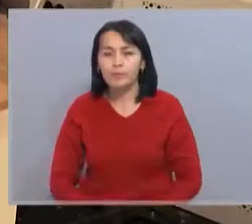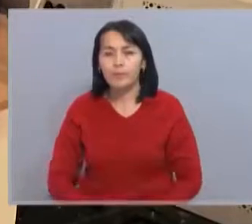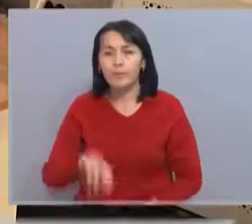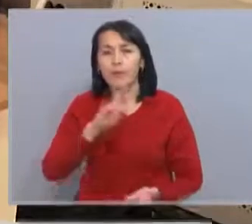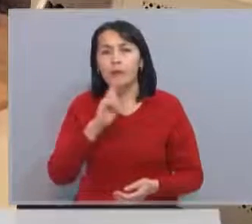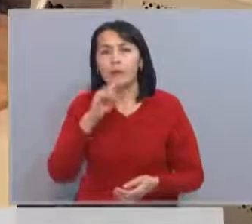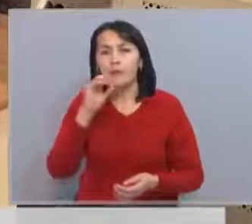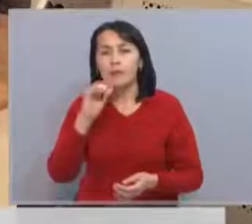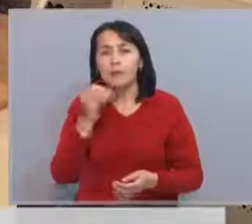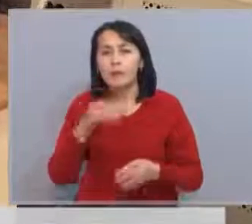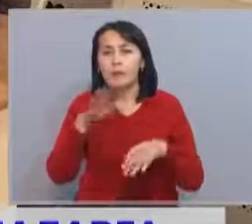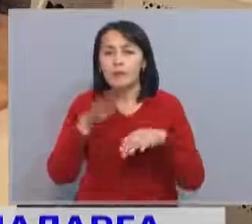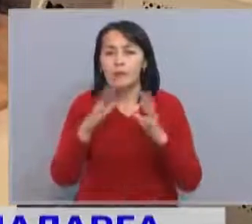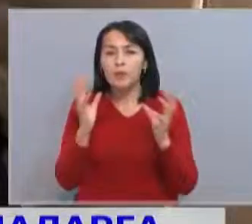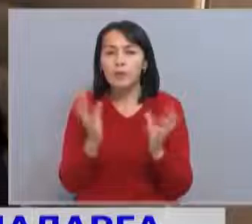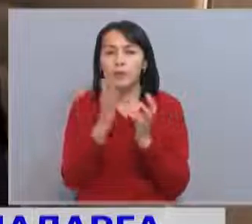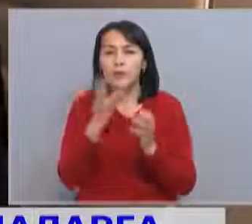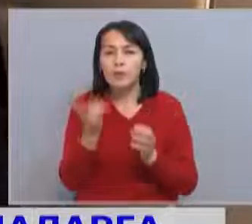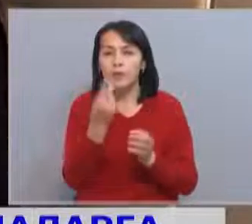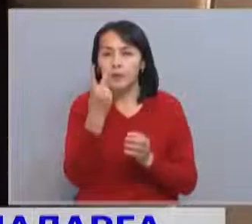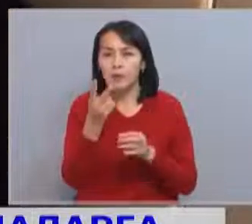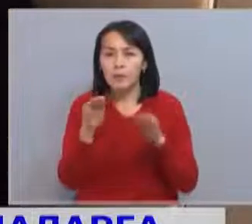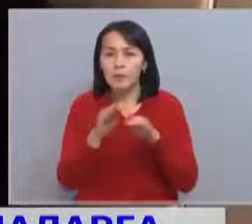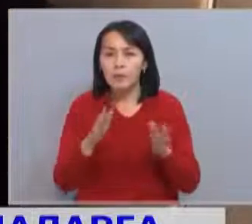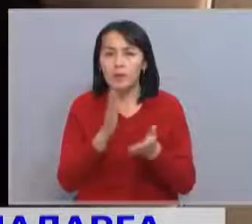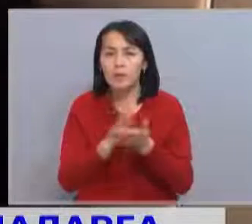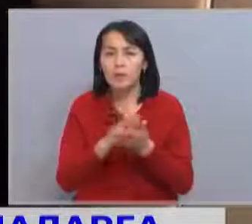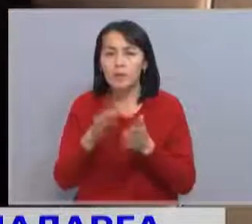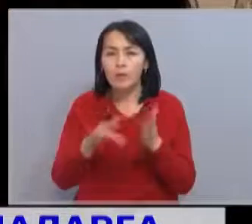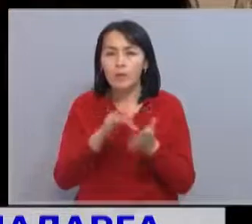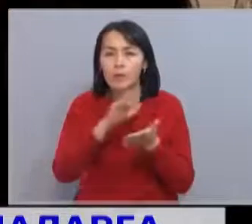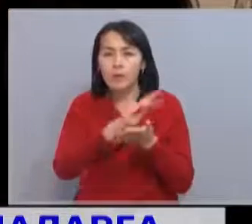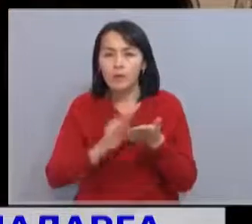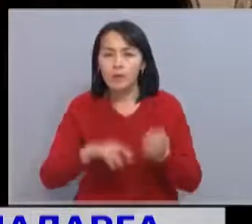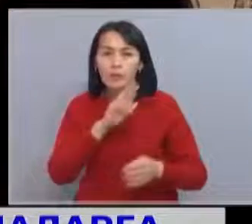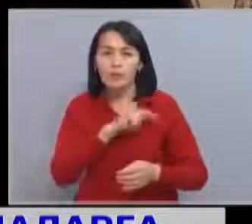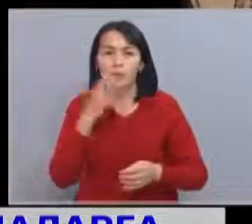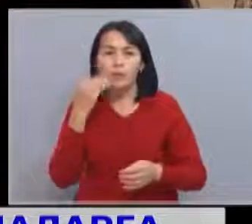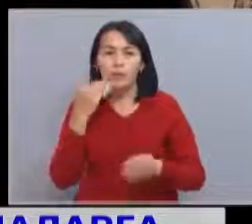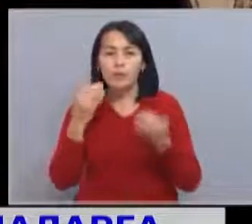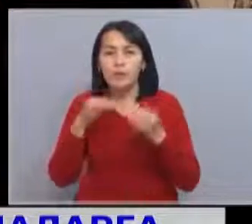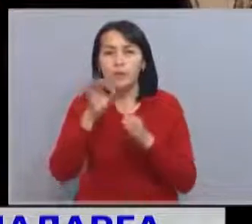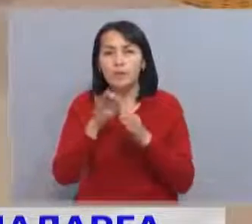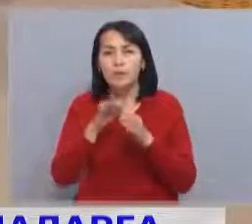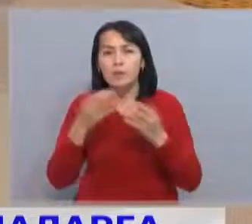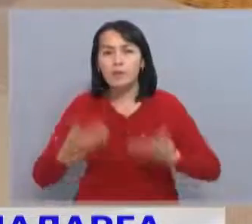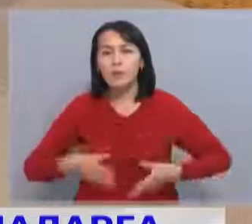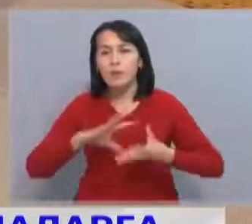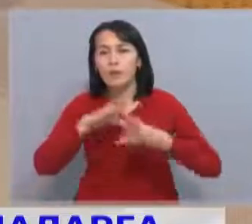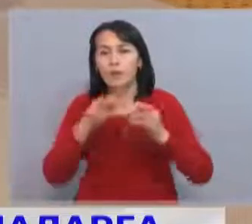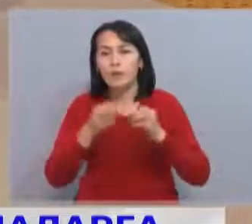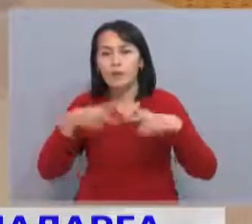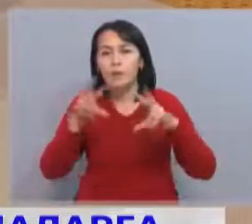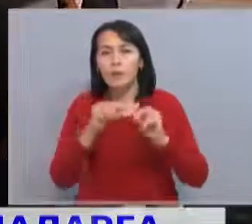Қарлығаш Еспенбетованың ерекше күтінді қажет ететін екі баласы бар. Ол орталыққа тіркелгелі жұмысы жеңілдеген. Себебі қоғамдық бірлестік